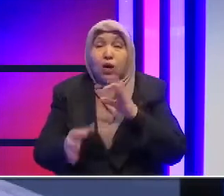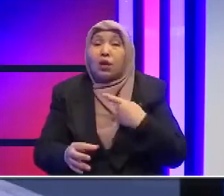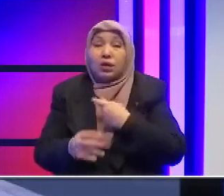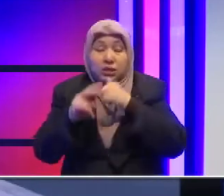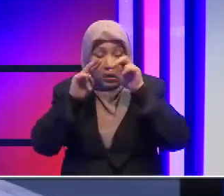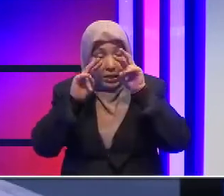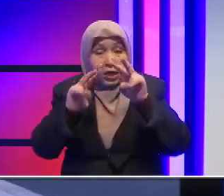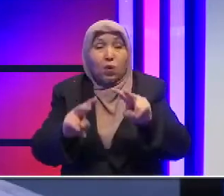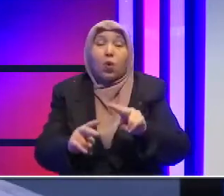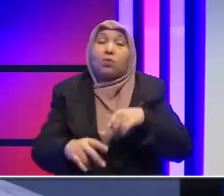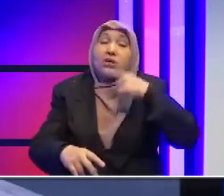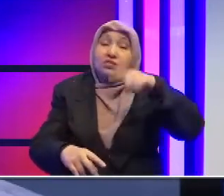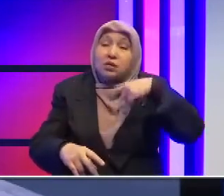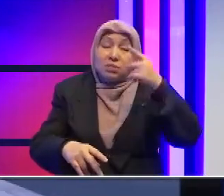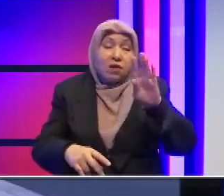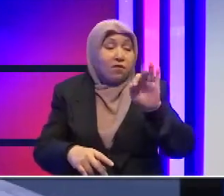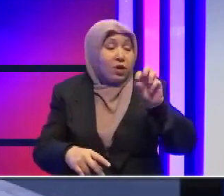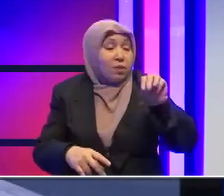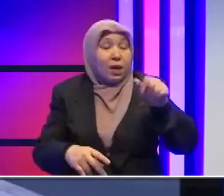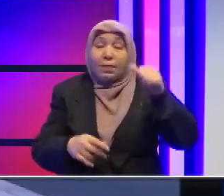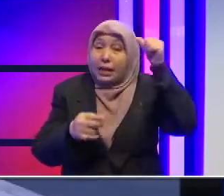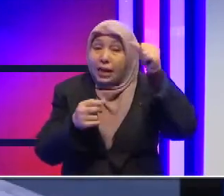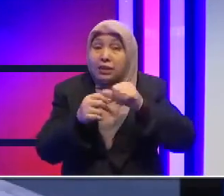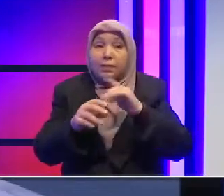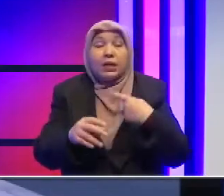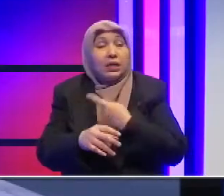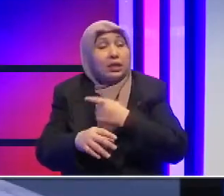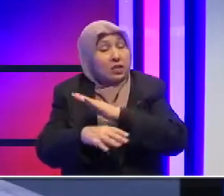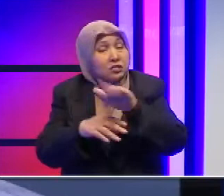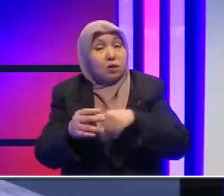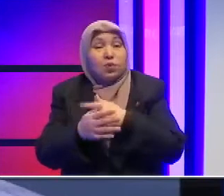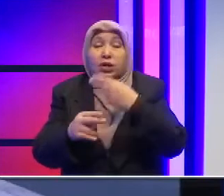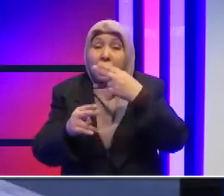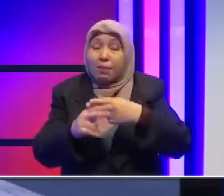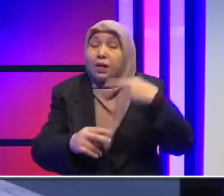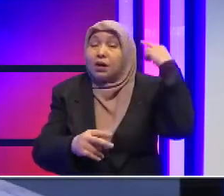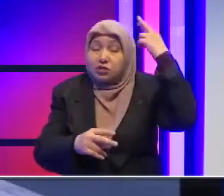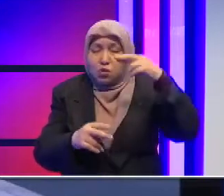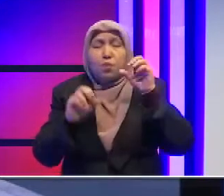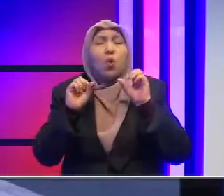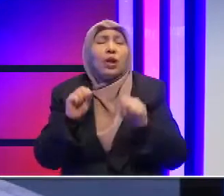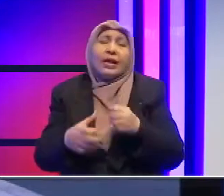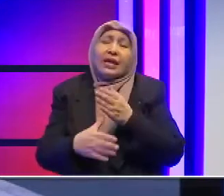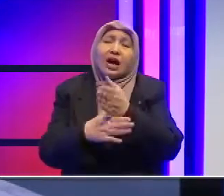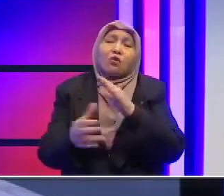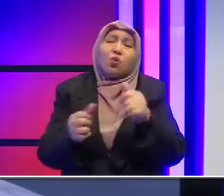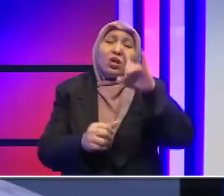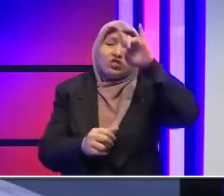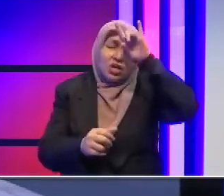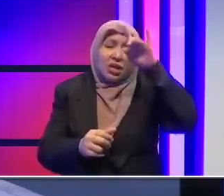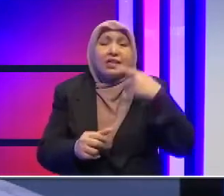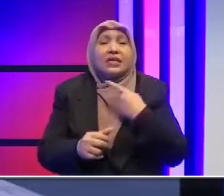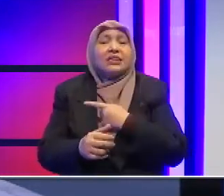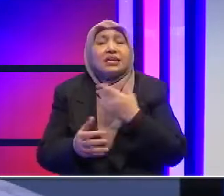dalam firman Allah Subhanahu wa taala peringatan kepada kita semua, kalau yang namanya seorang rasul pun boleh diganggu oleh syaitan,